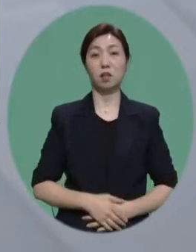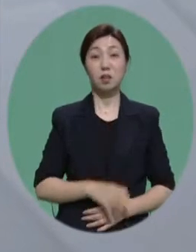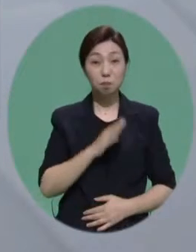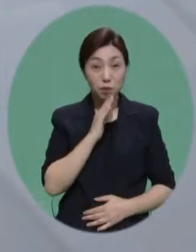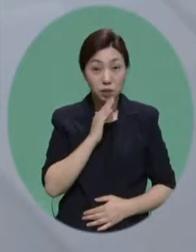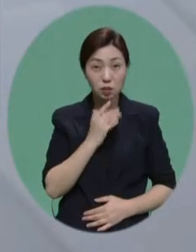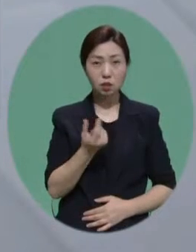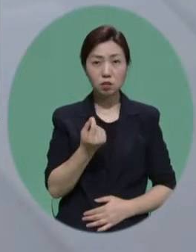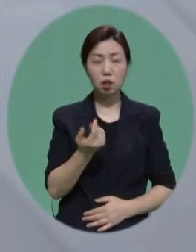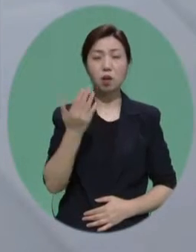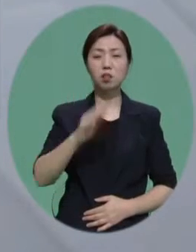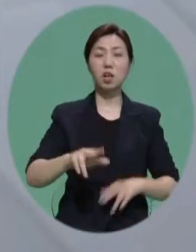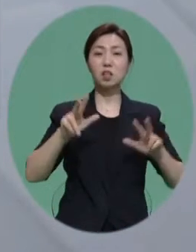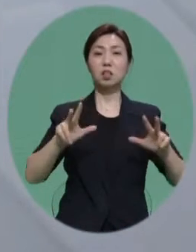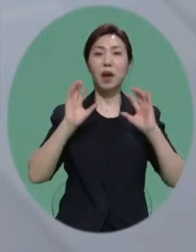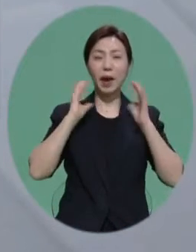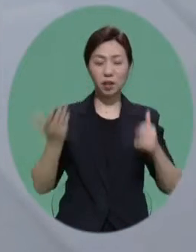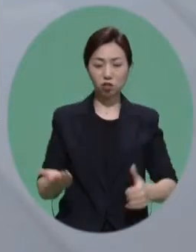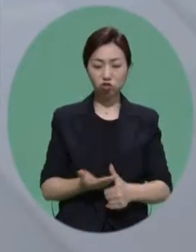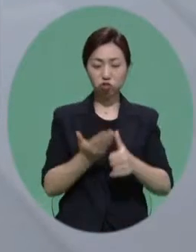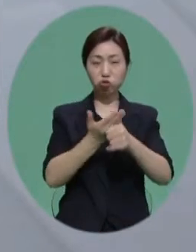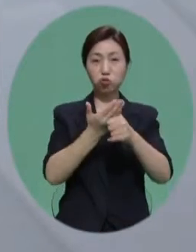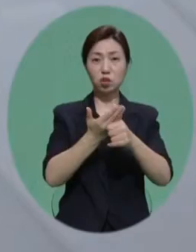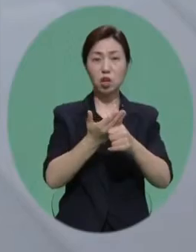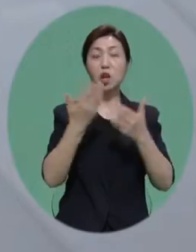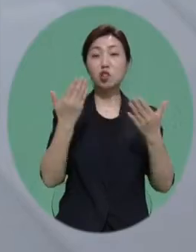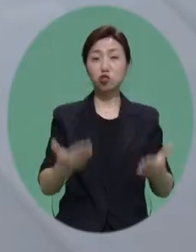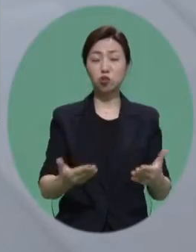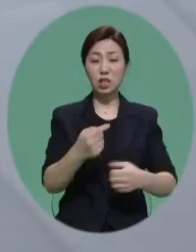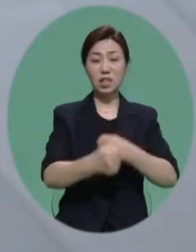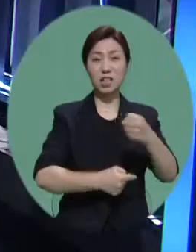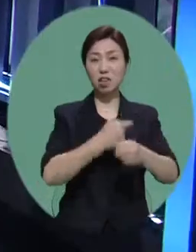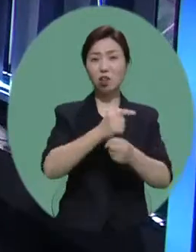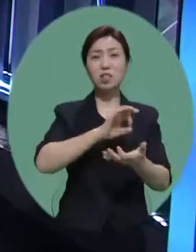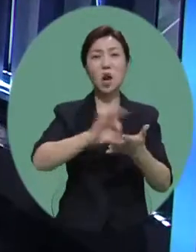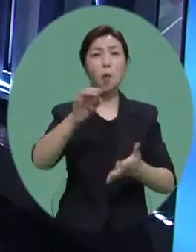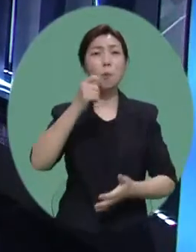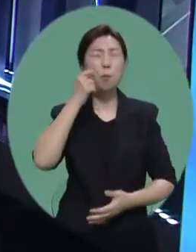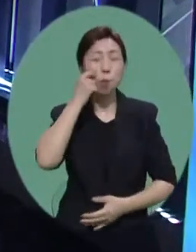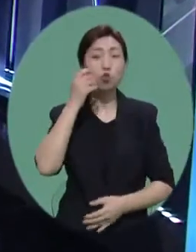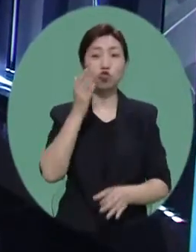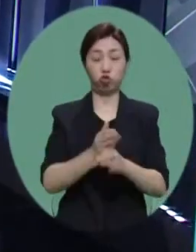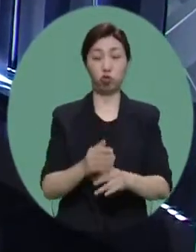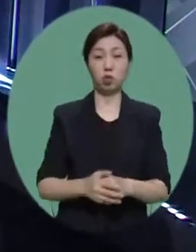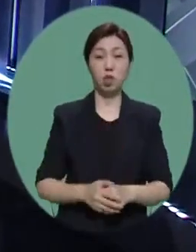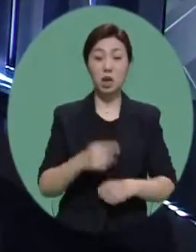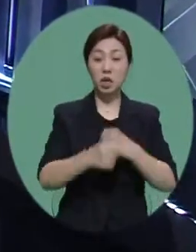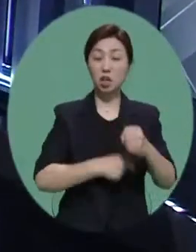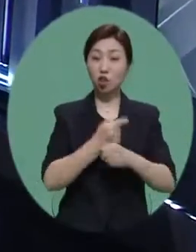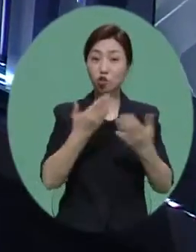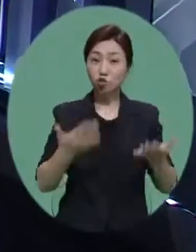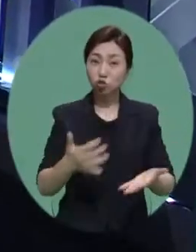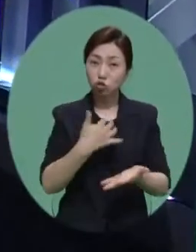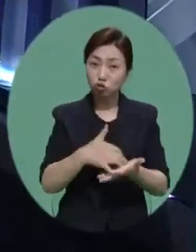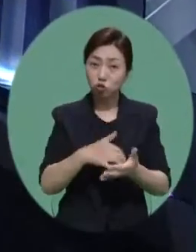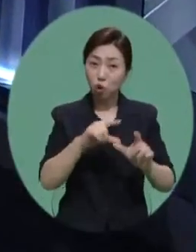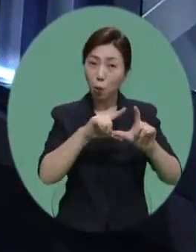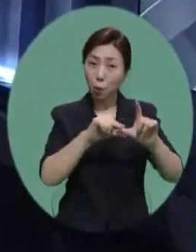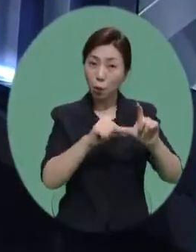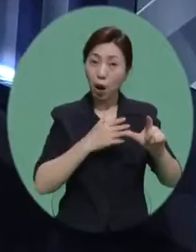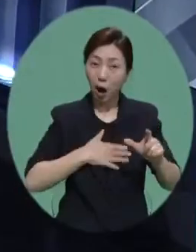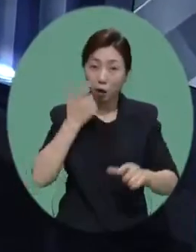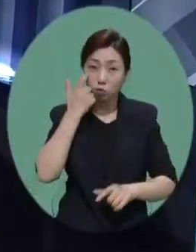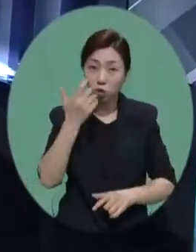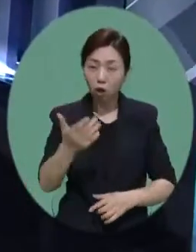휴직을 거의 못쓰고 있는데 혹시 요가 의지 의 소진 지 얼마나 되는지 아십니까 예 윤성혜 로